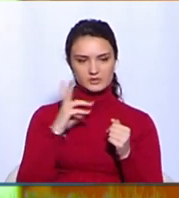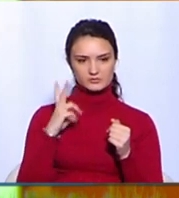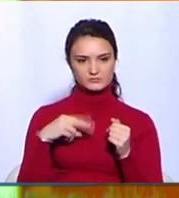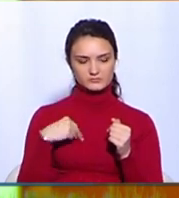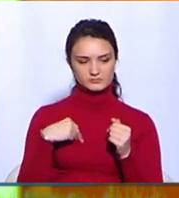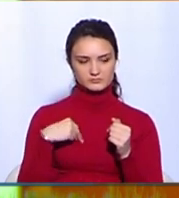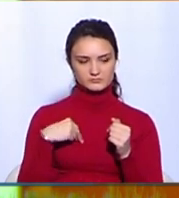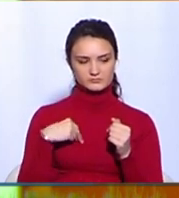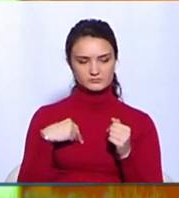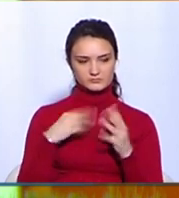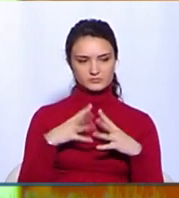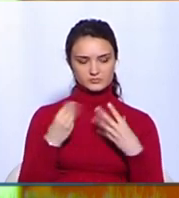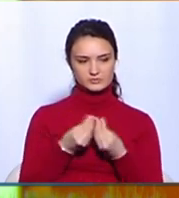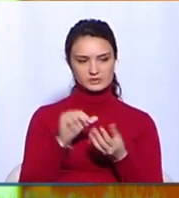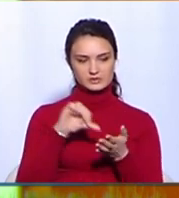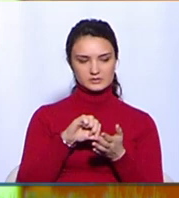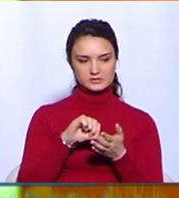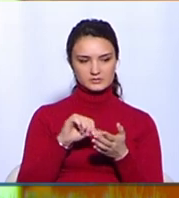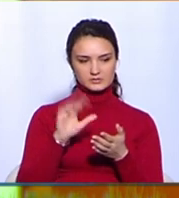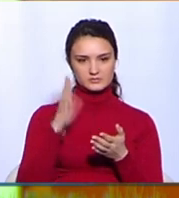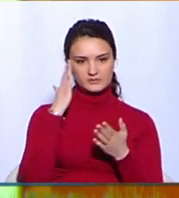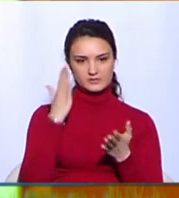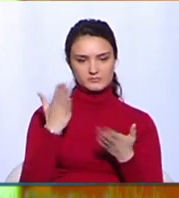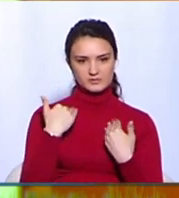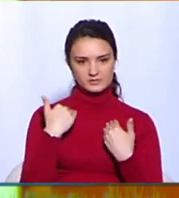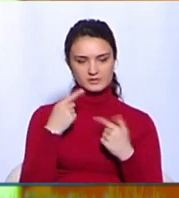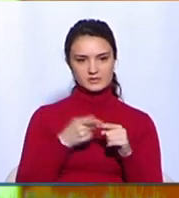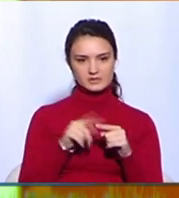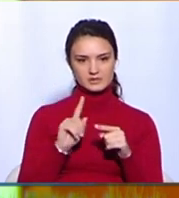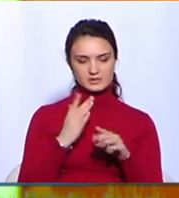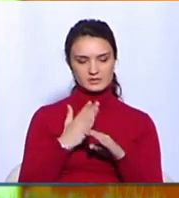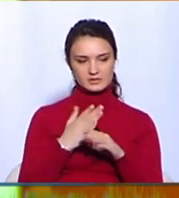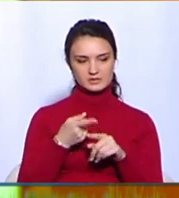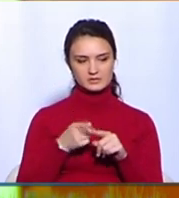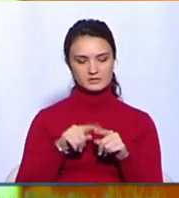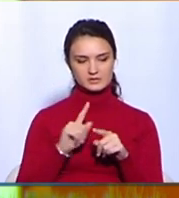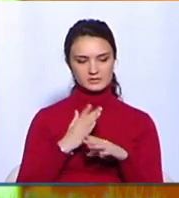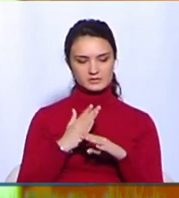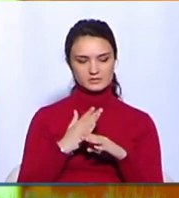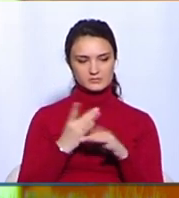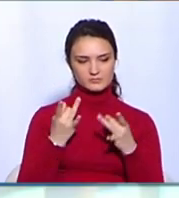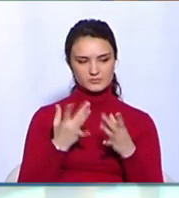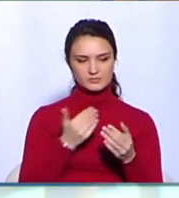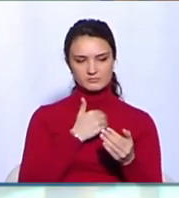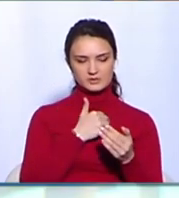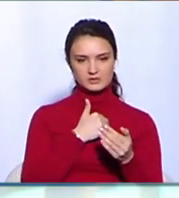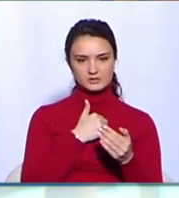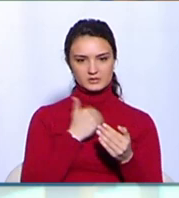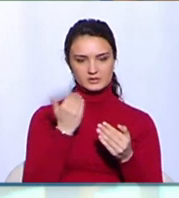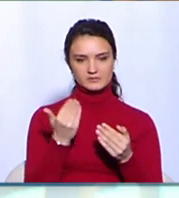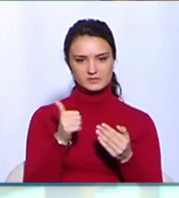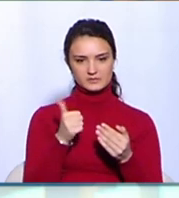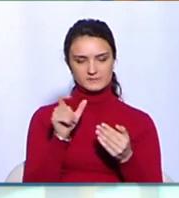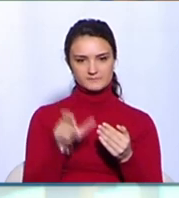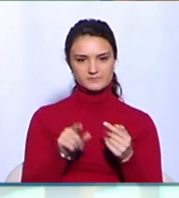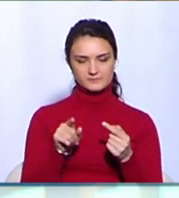და ზრდისა ოჯახის წევრი, ოი გამანებე თავი, ეს რა არის, ეს რა არის, ეს რა არის. აი უბრალოდ მინდა, რომ აი თქვენს,